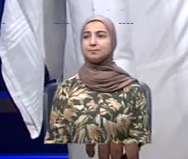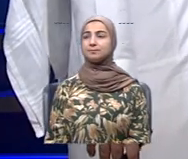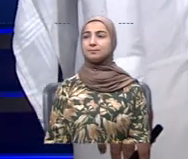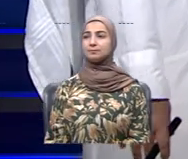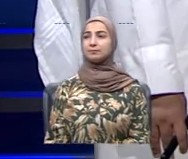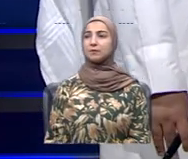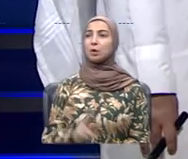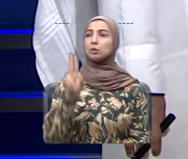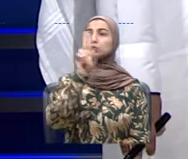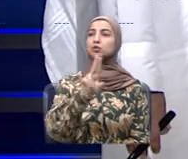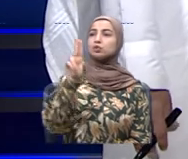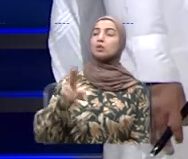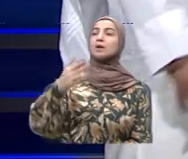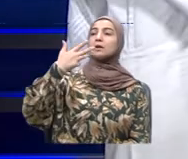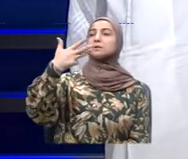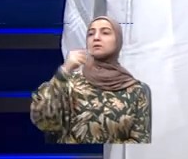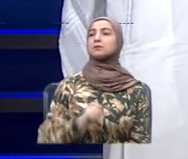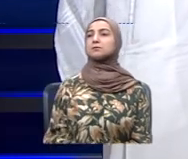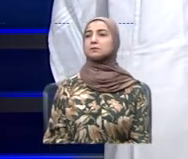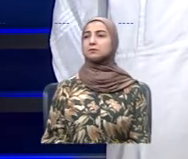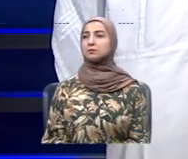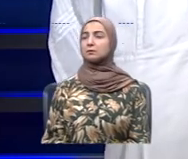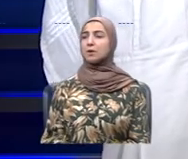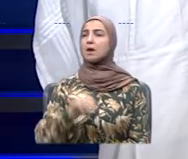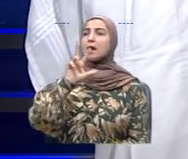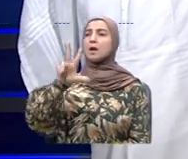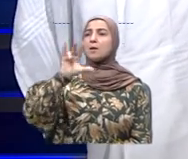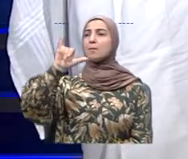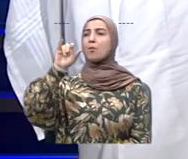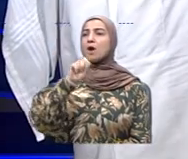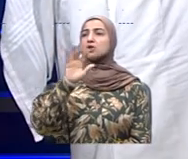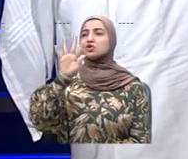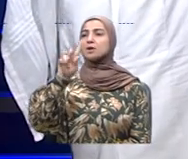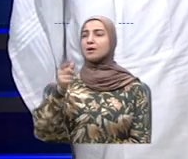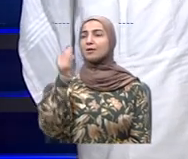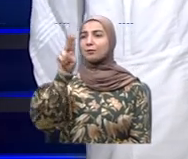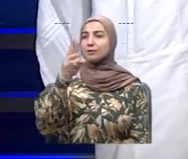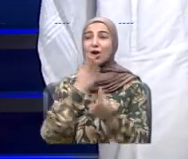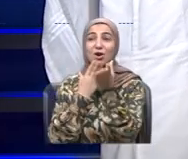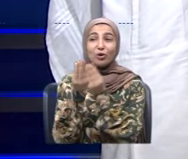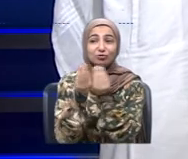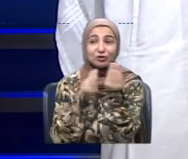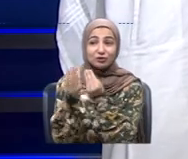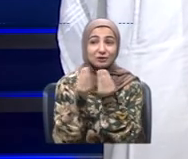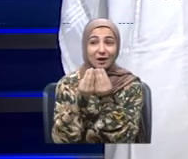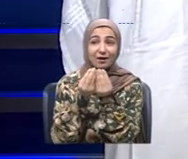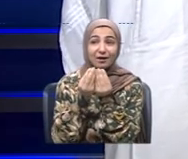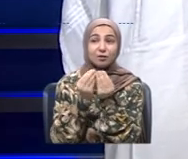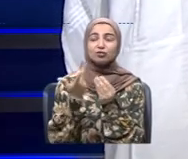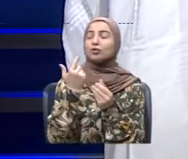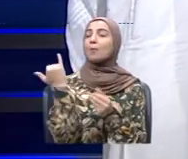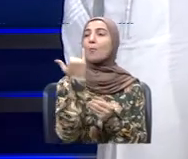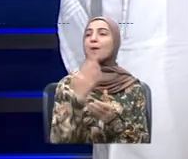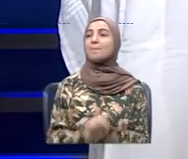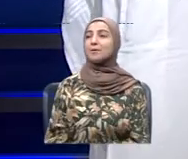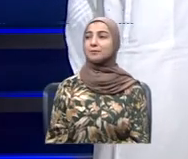السؤال التاسع، نوع الكاتب المؤشرات الحجاجية لدعم أطروحته، أذكر أهمها.